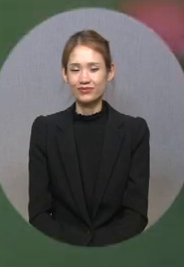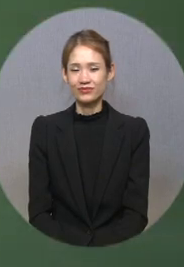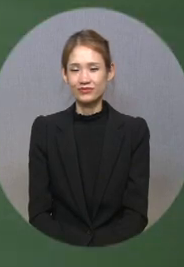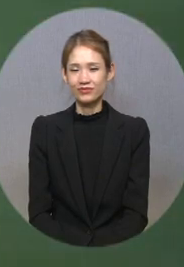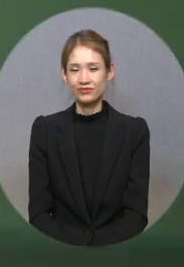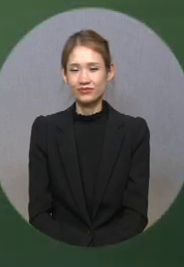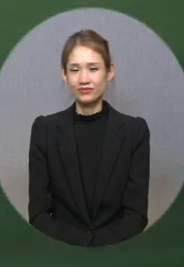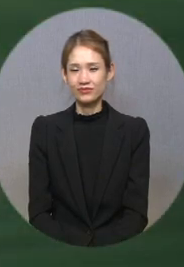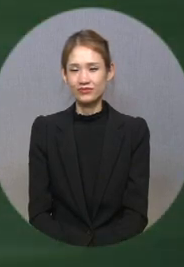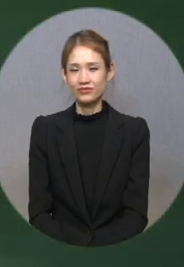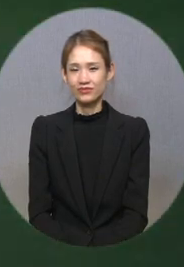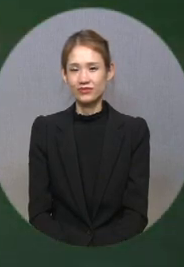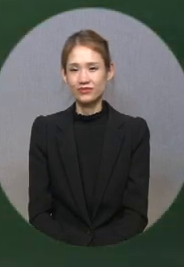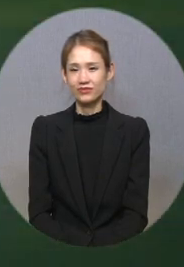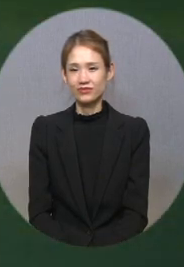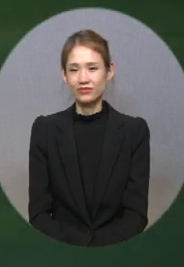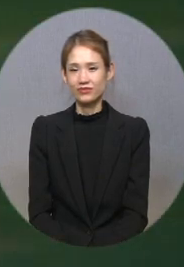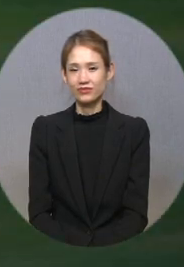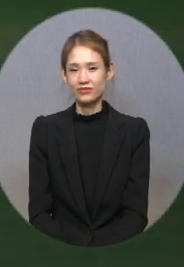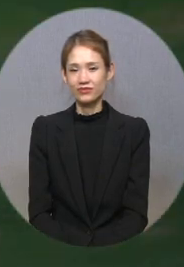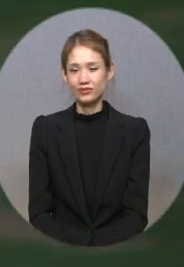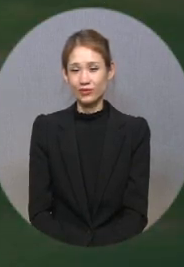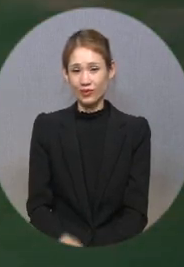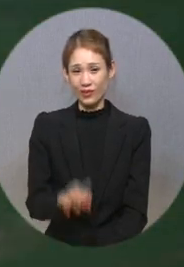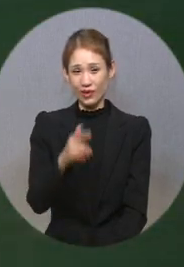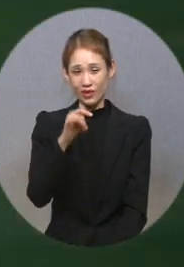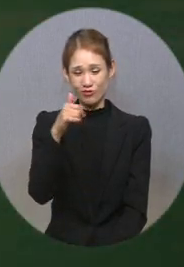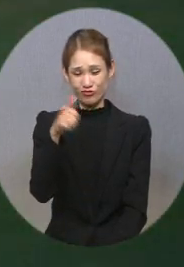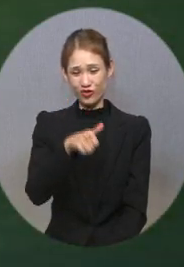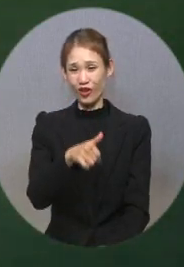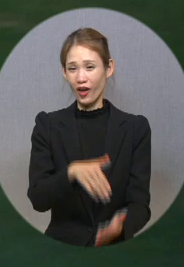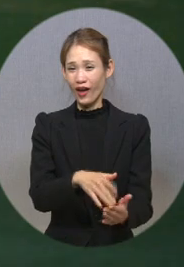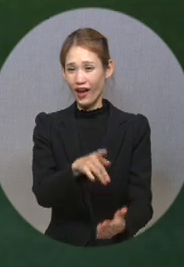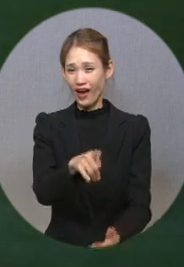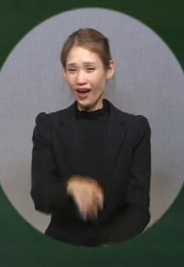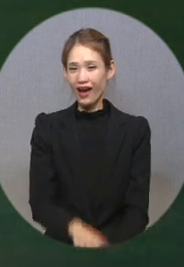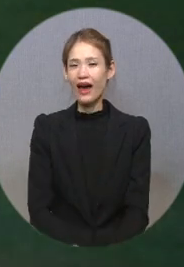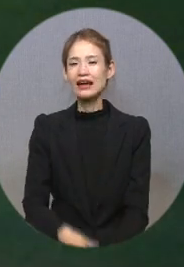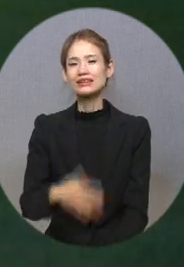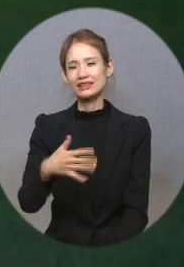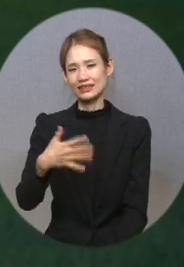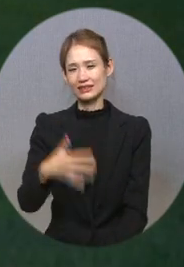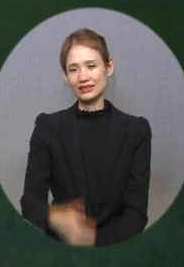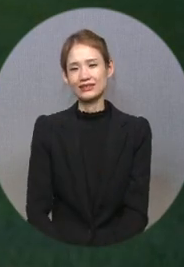어, 굿샷. 어, 쌩크. 죽었어? 죽었어? 안 죽었죠?